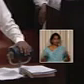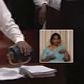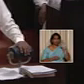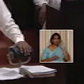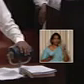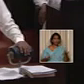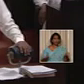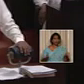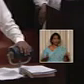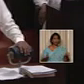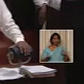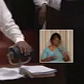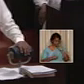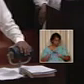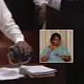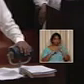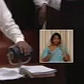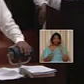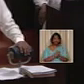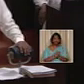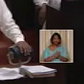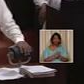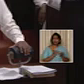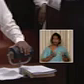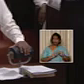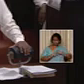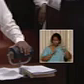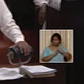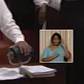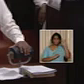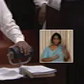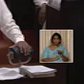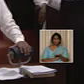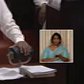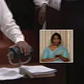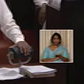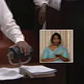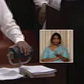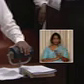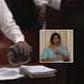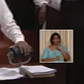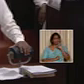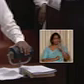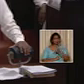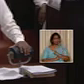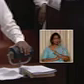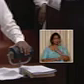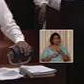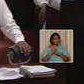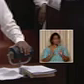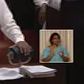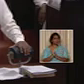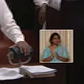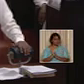තේරුම මේකද සිස්ටම් චේන්ජ් එක මේකද අරගලයේ ප්‍රතිඵලය මම ඔබතුමාට කියන්න කැමතියි අපි බිස්නස් කමිටි